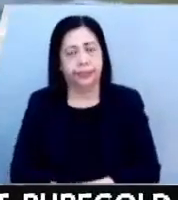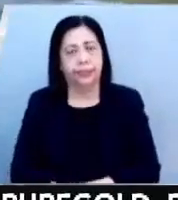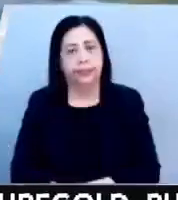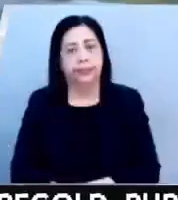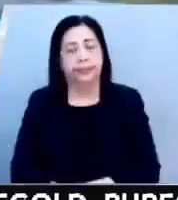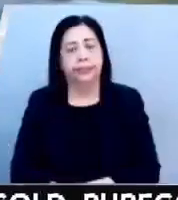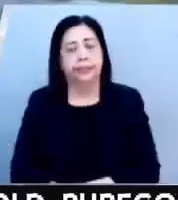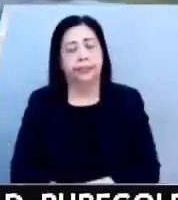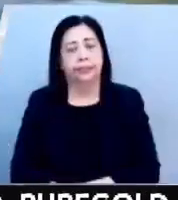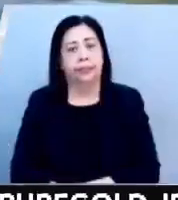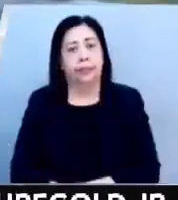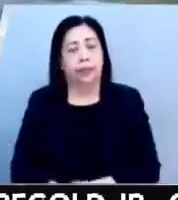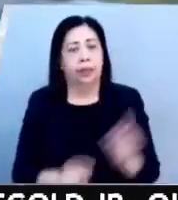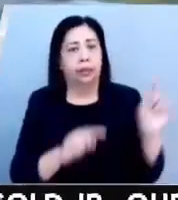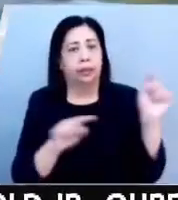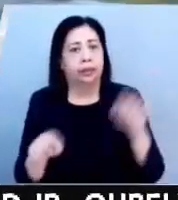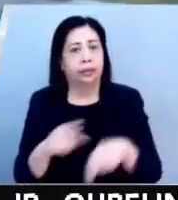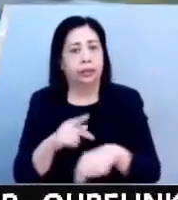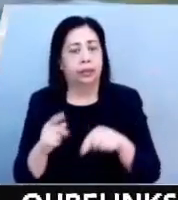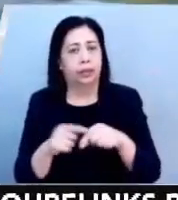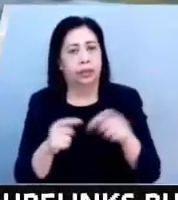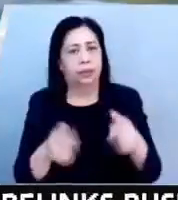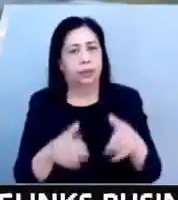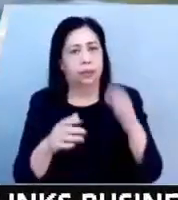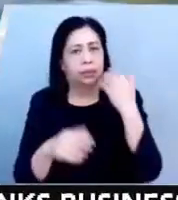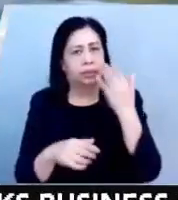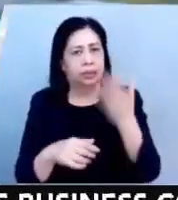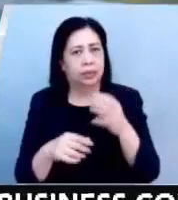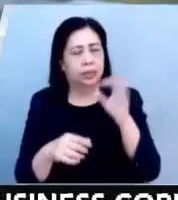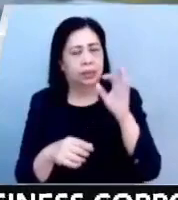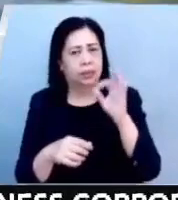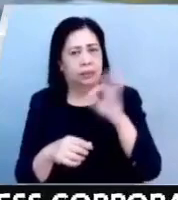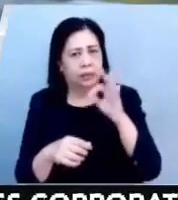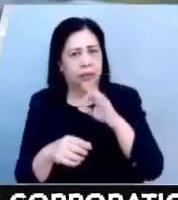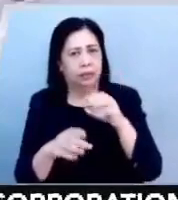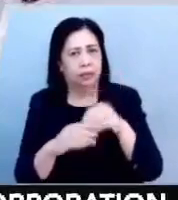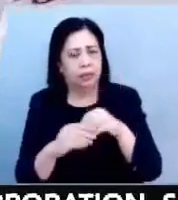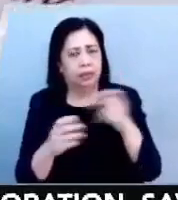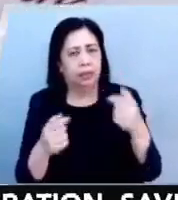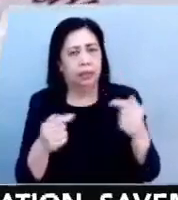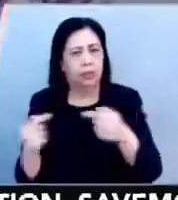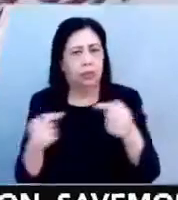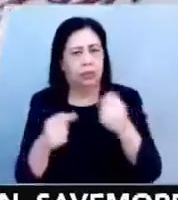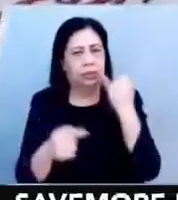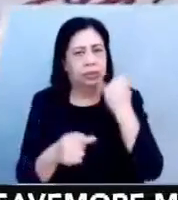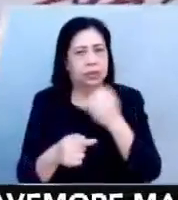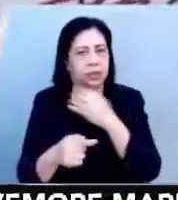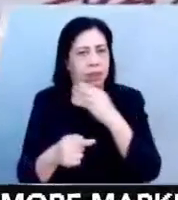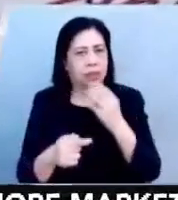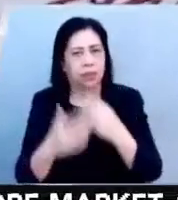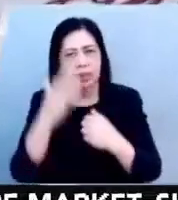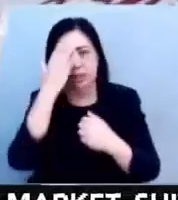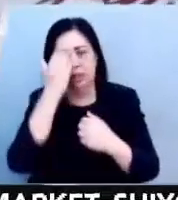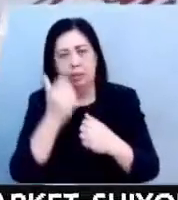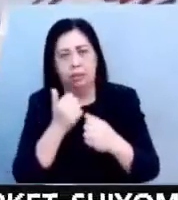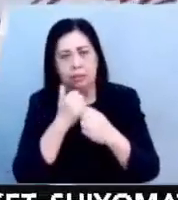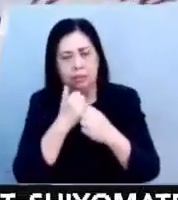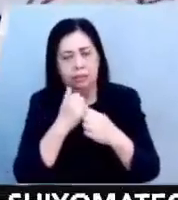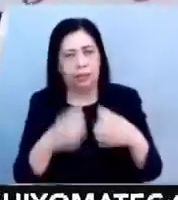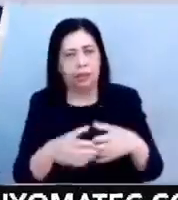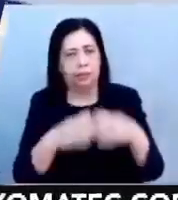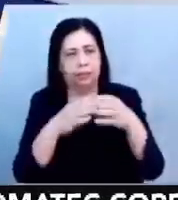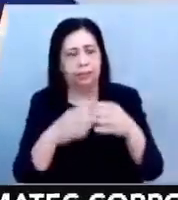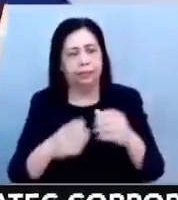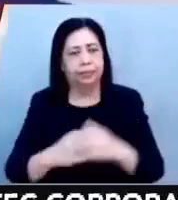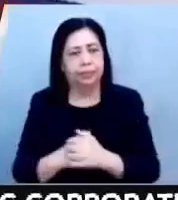Dumating na po sa bansa ang abo ng Pinoy na nasawi sa gera ng Israel at grupong Hamas. Nakalagay sa urn ang mga abo ni Paul Vincent Castelvi na inuwi